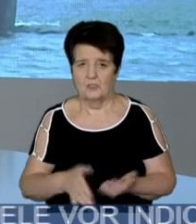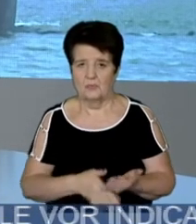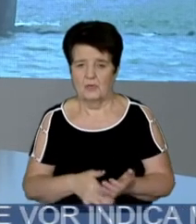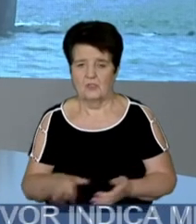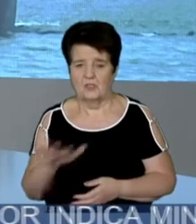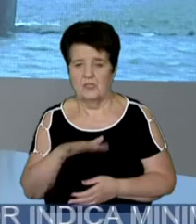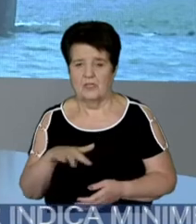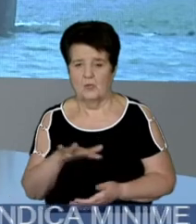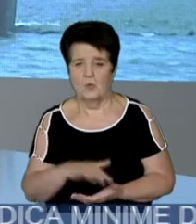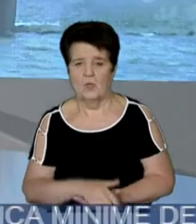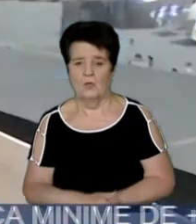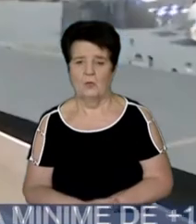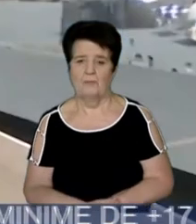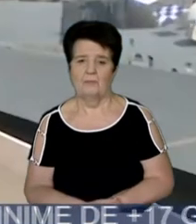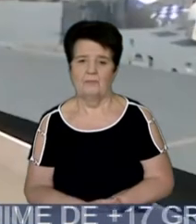în teritoriu.